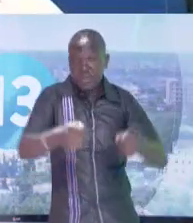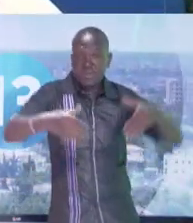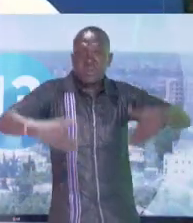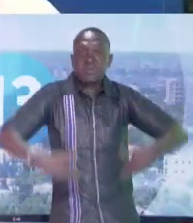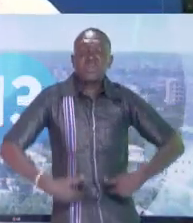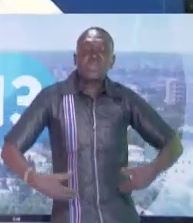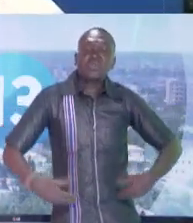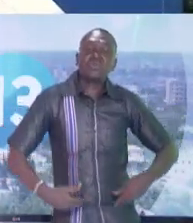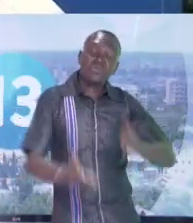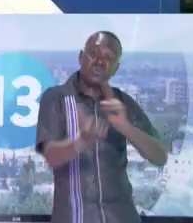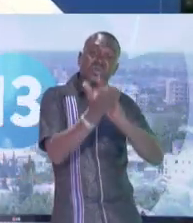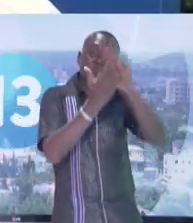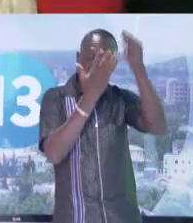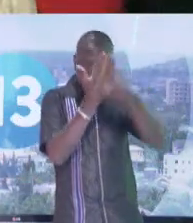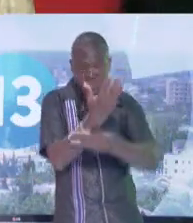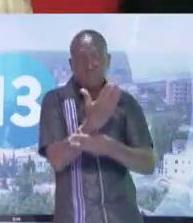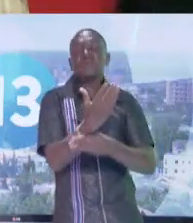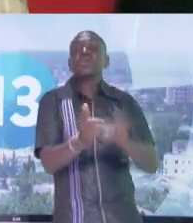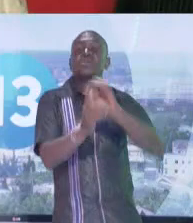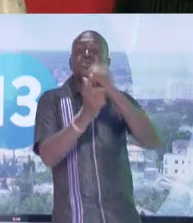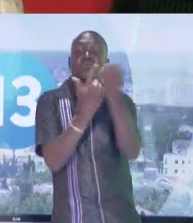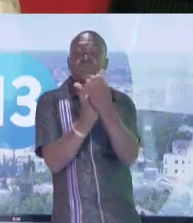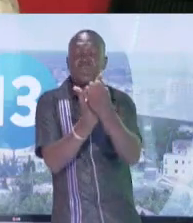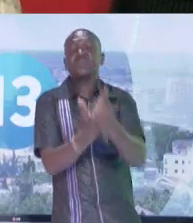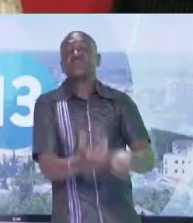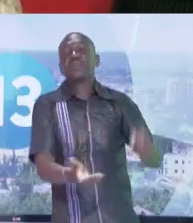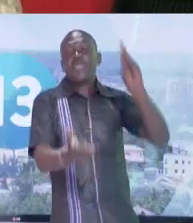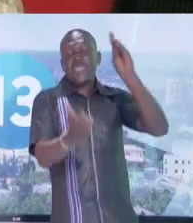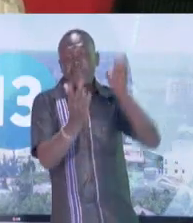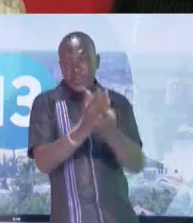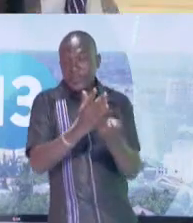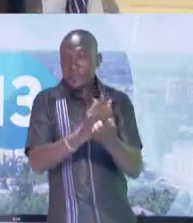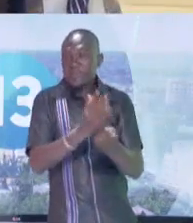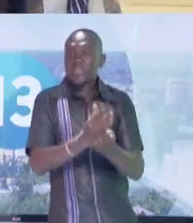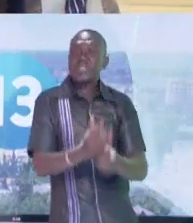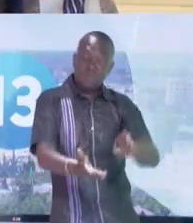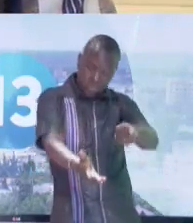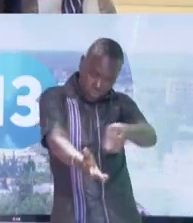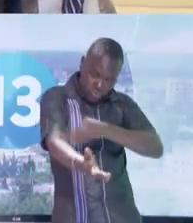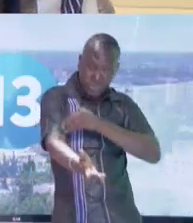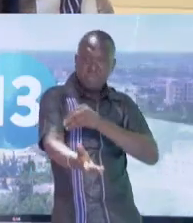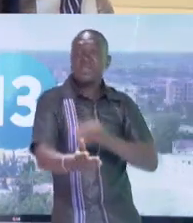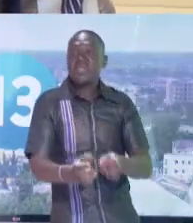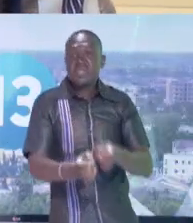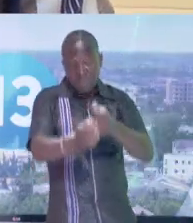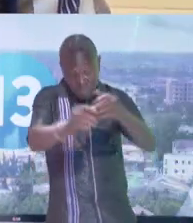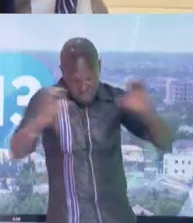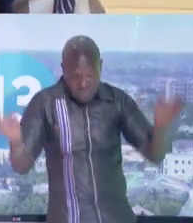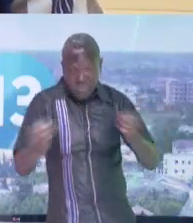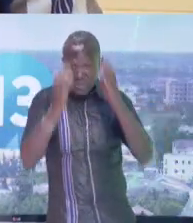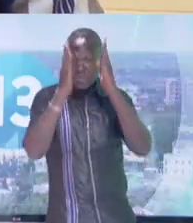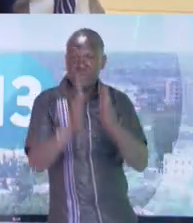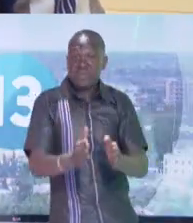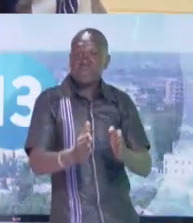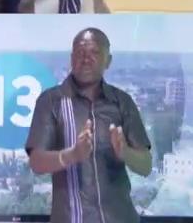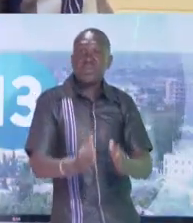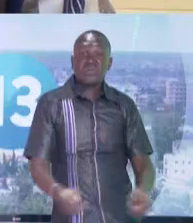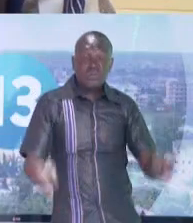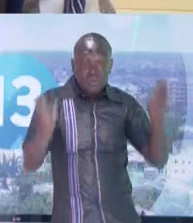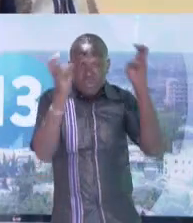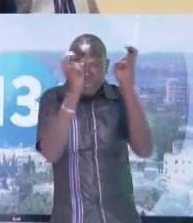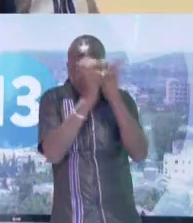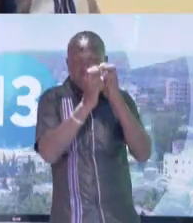un développement socio-économique durable. Les éleveurs ne s'en sortent plus. Les éleveurs sont piégés dans les massifs forestiers, donc avec les groupes